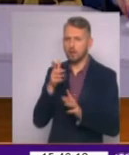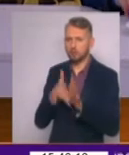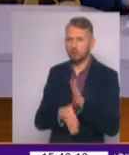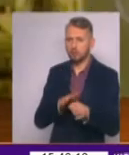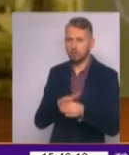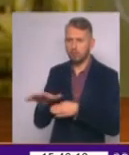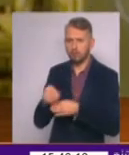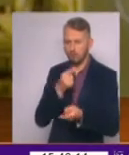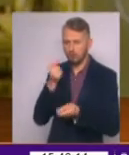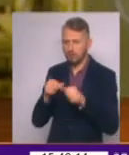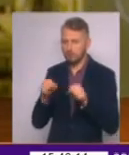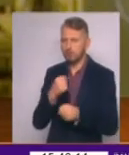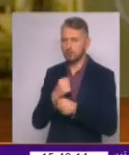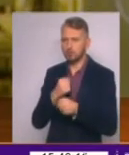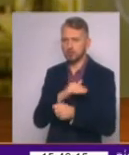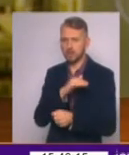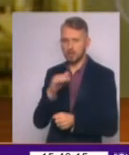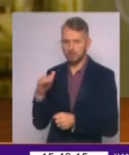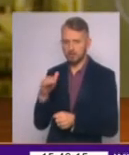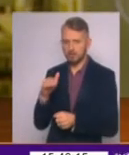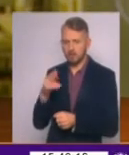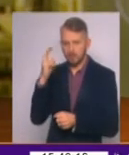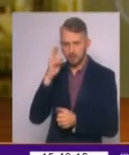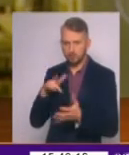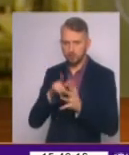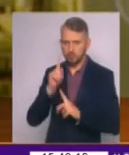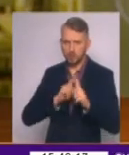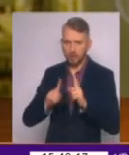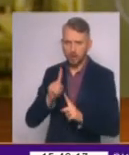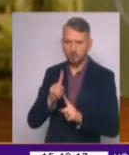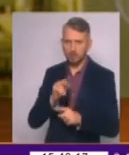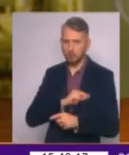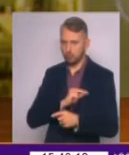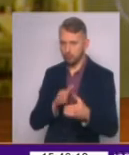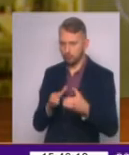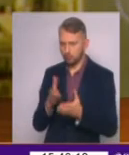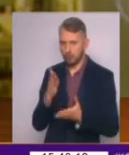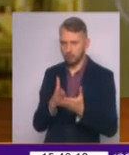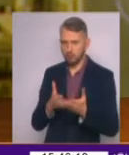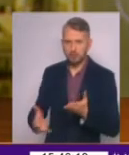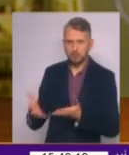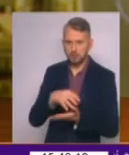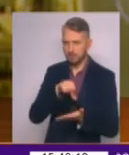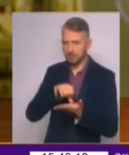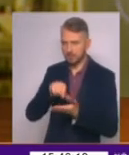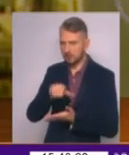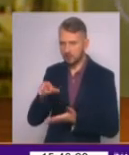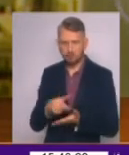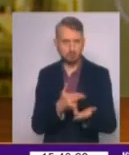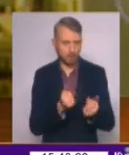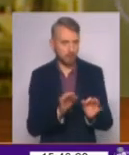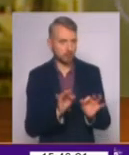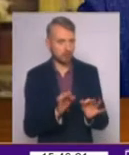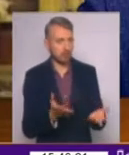всі ці нюанси можна зробити на рівні саме от Київської міської ради, на рівні от робочої групи, якщо зібрати повністю всіх представників. Звичайно, звичайно.